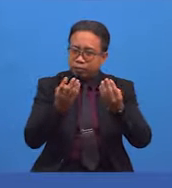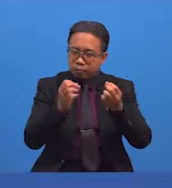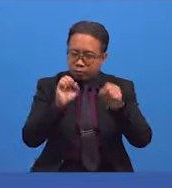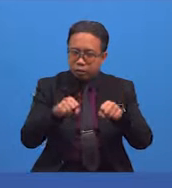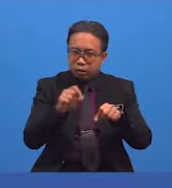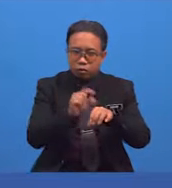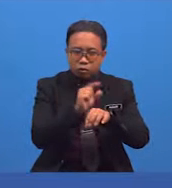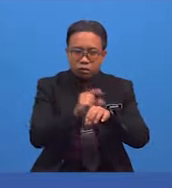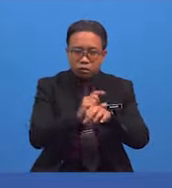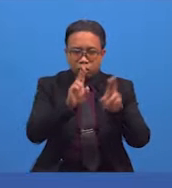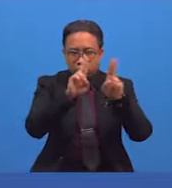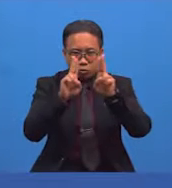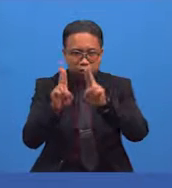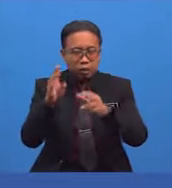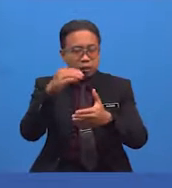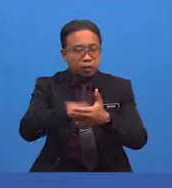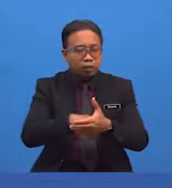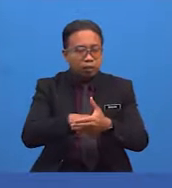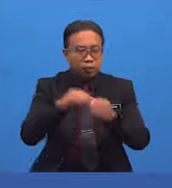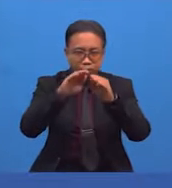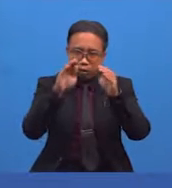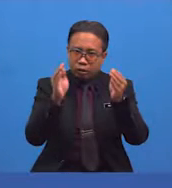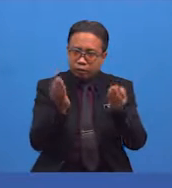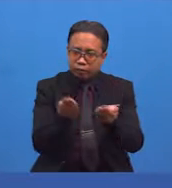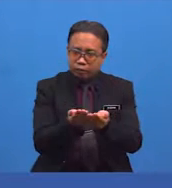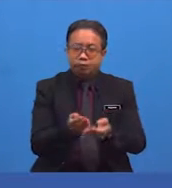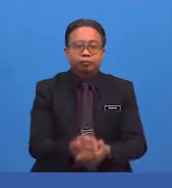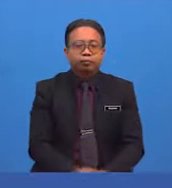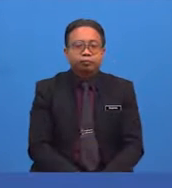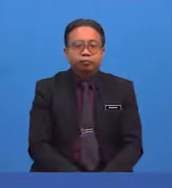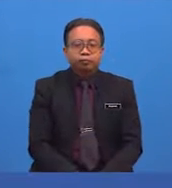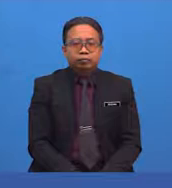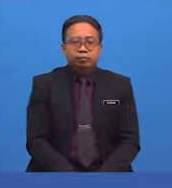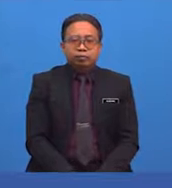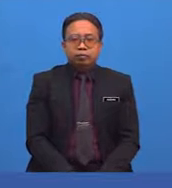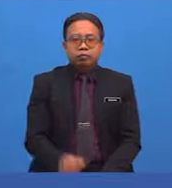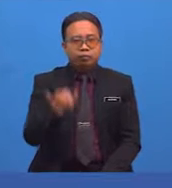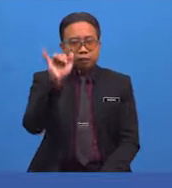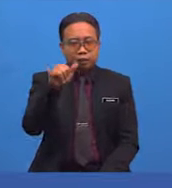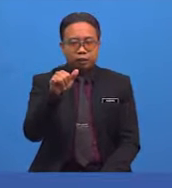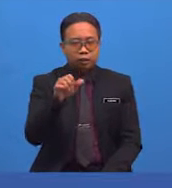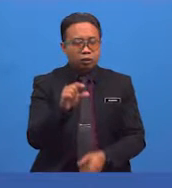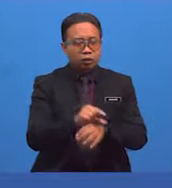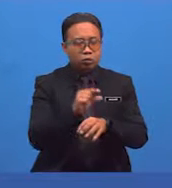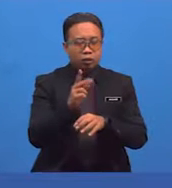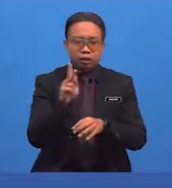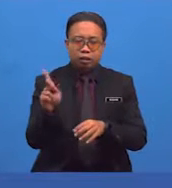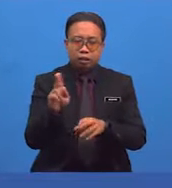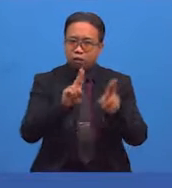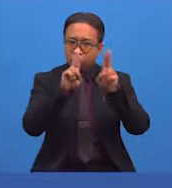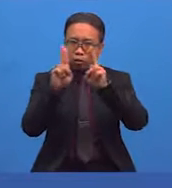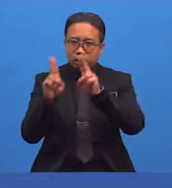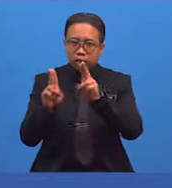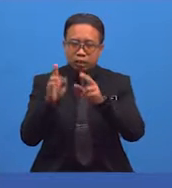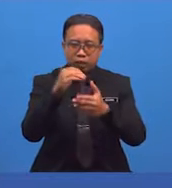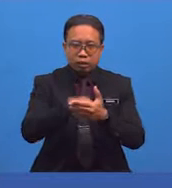gunakan udara di dalam bola pingpong ini? Ya, kita gunakan udara di